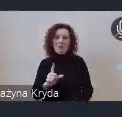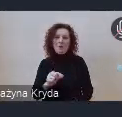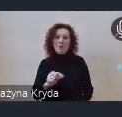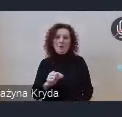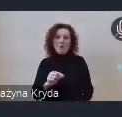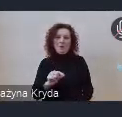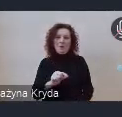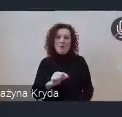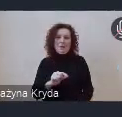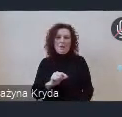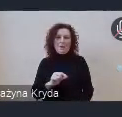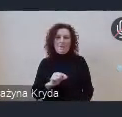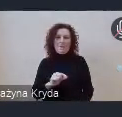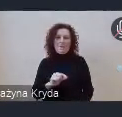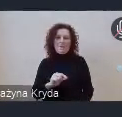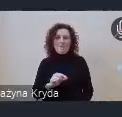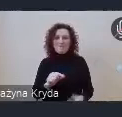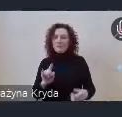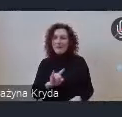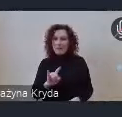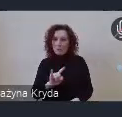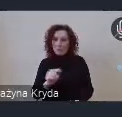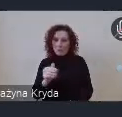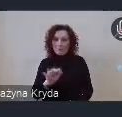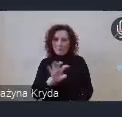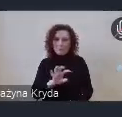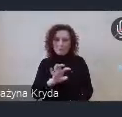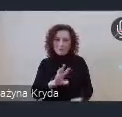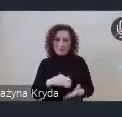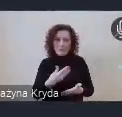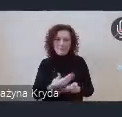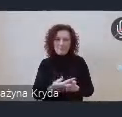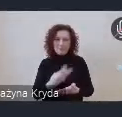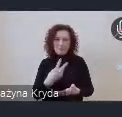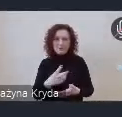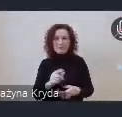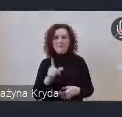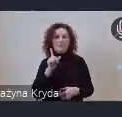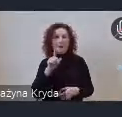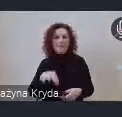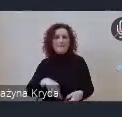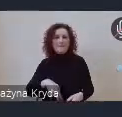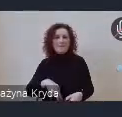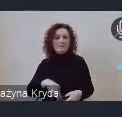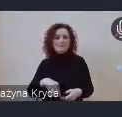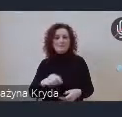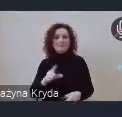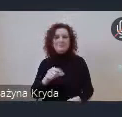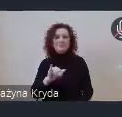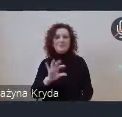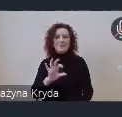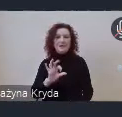to nie nie O tutaj na przykład o tutaj pan piaskuje granic Już wam pokazuję to